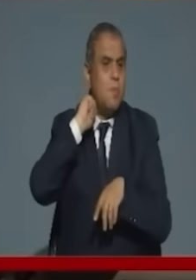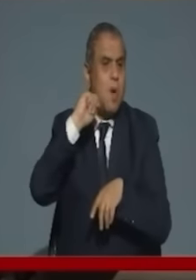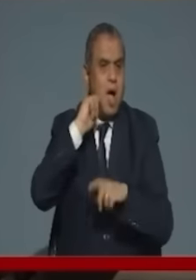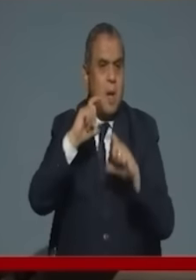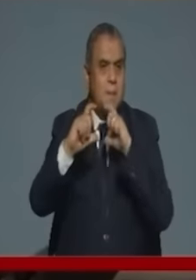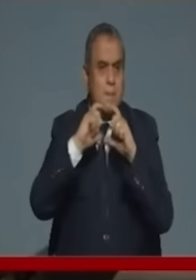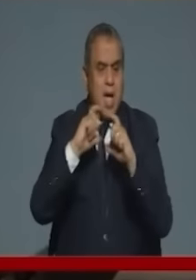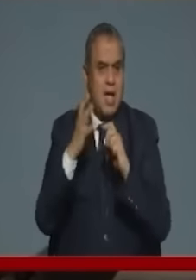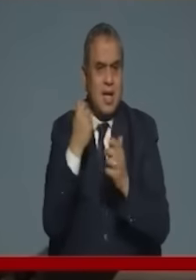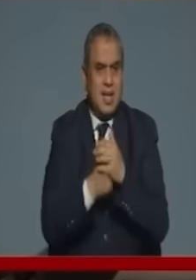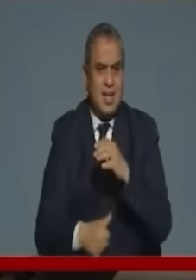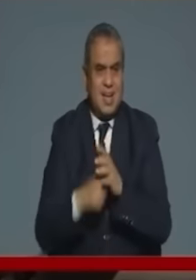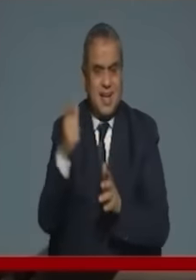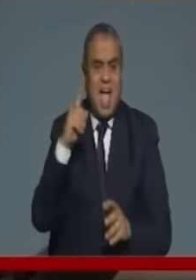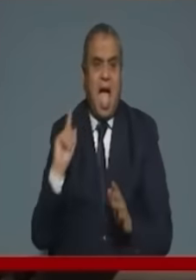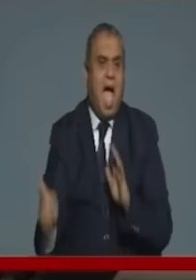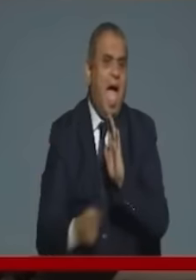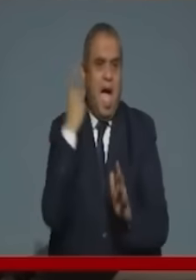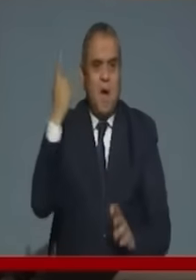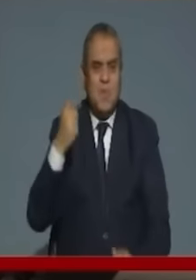اول مره اشوفك بتضحك.